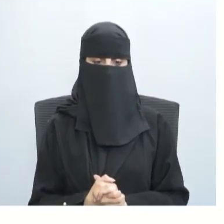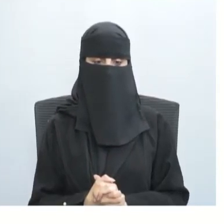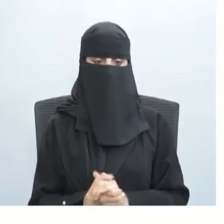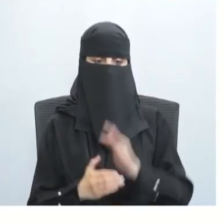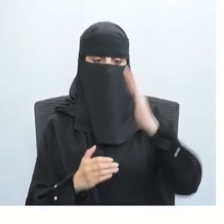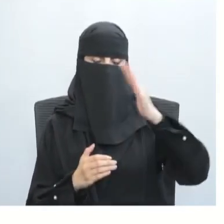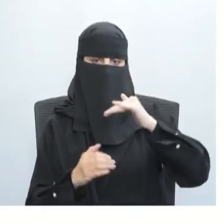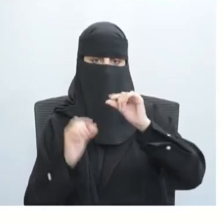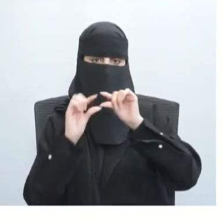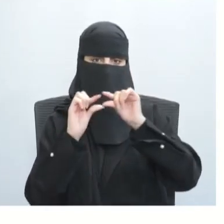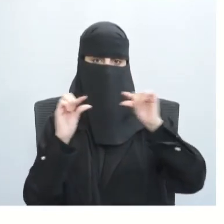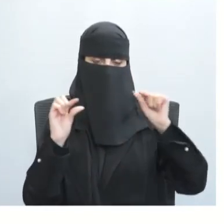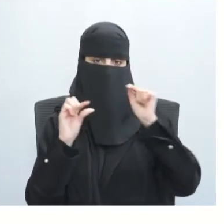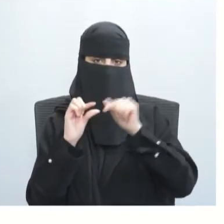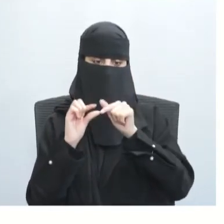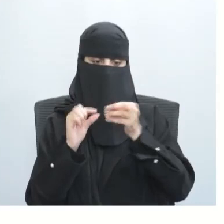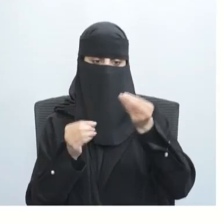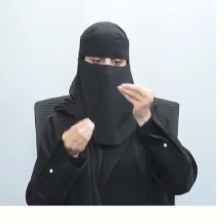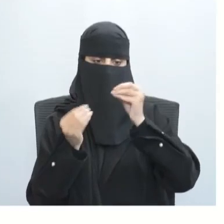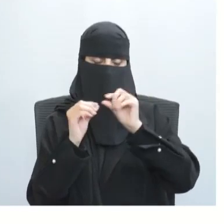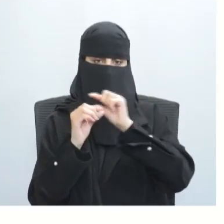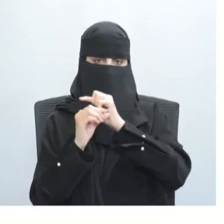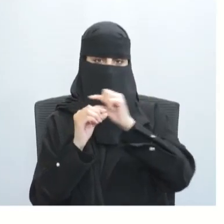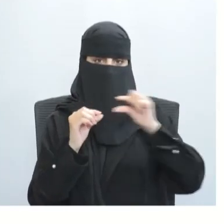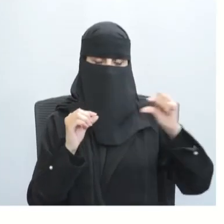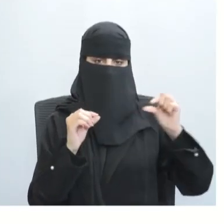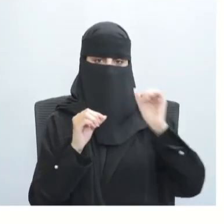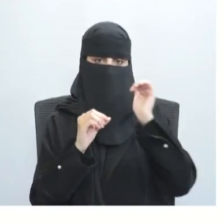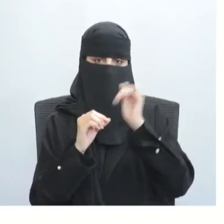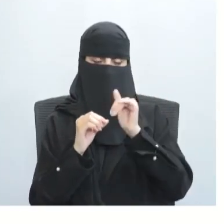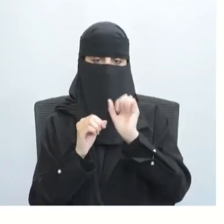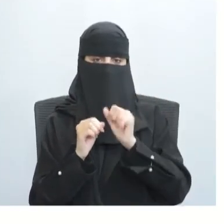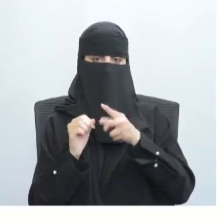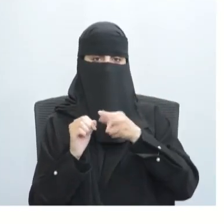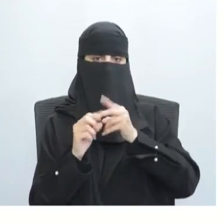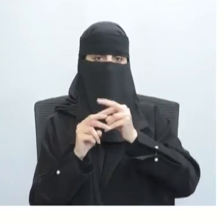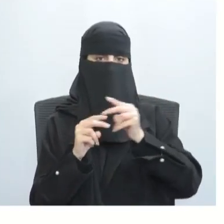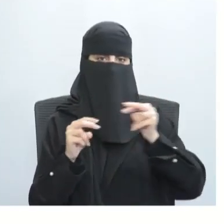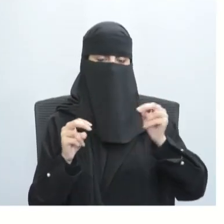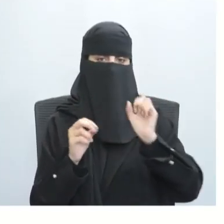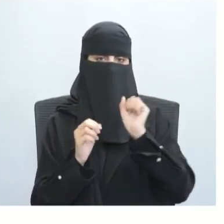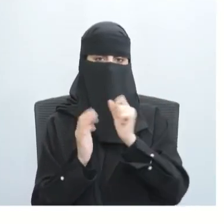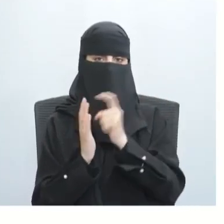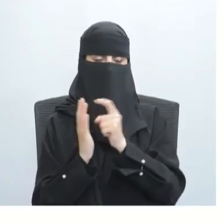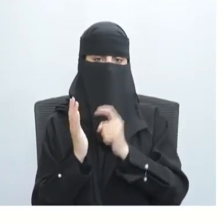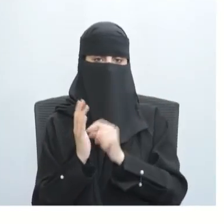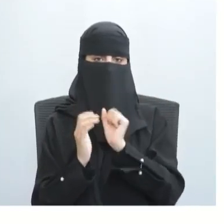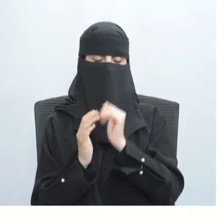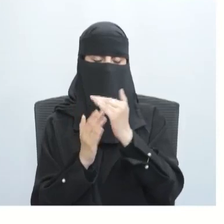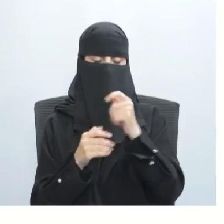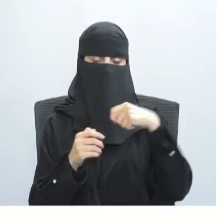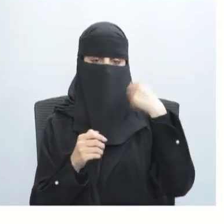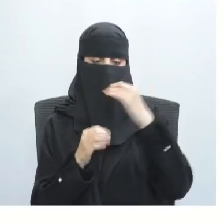ايضا هنا يحتوي شريط الادوات قائمه التشغيل على